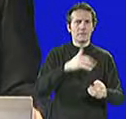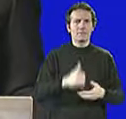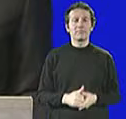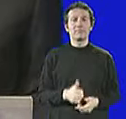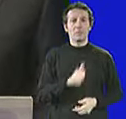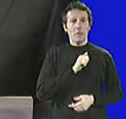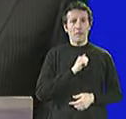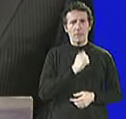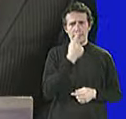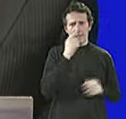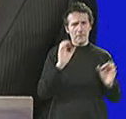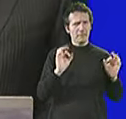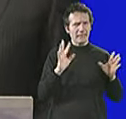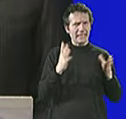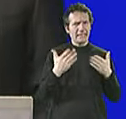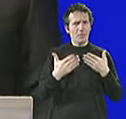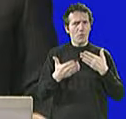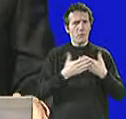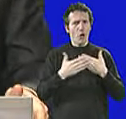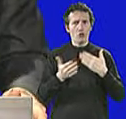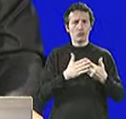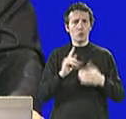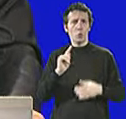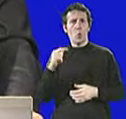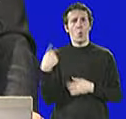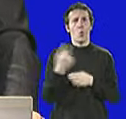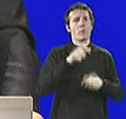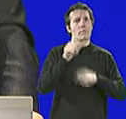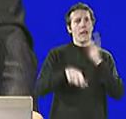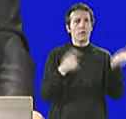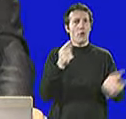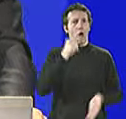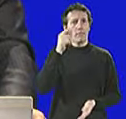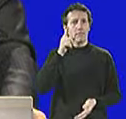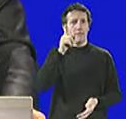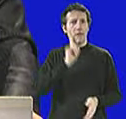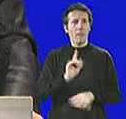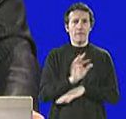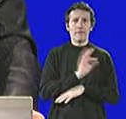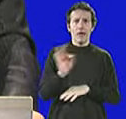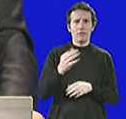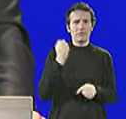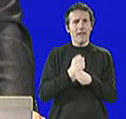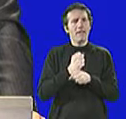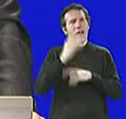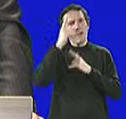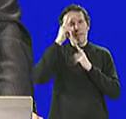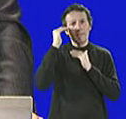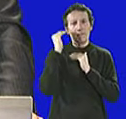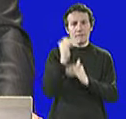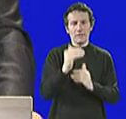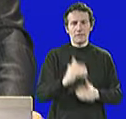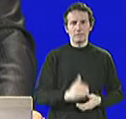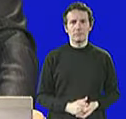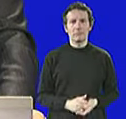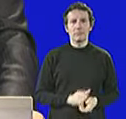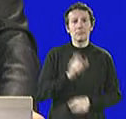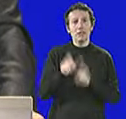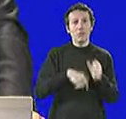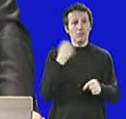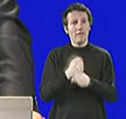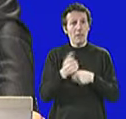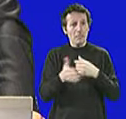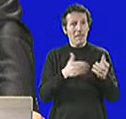me sens proche de tous ces Français qui aiment leur travail, qui aiment leur